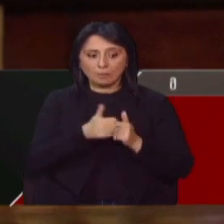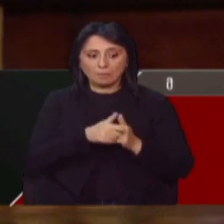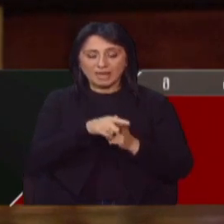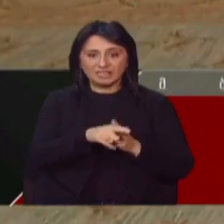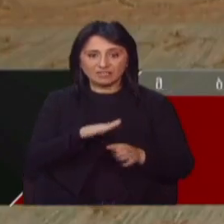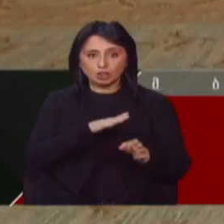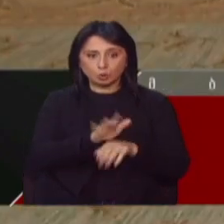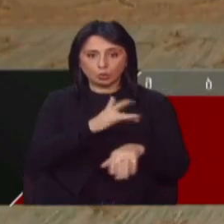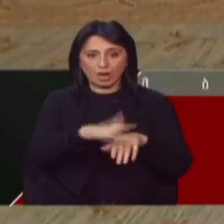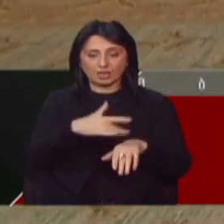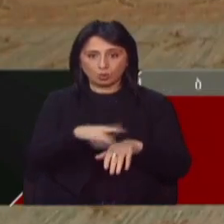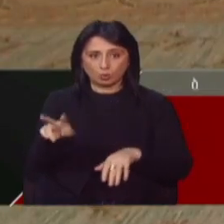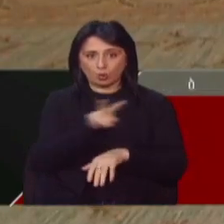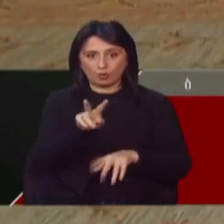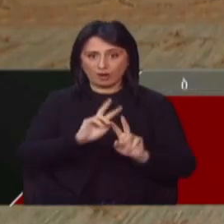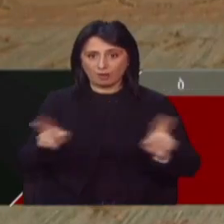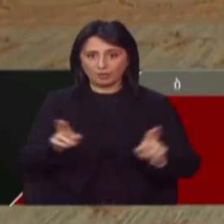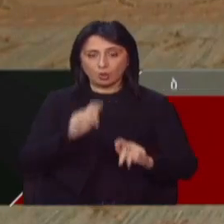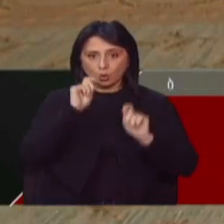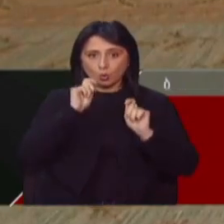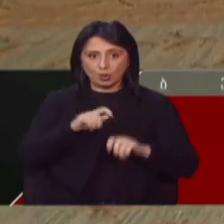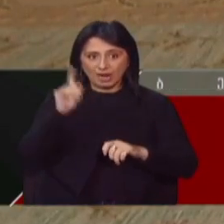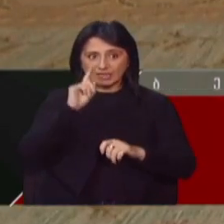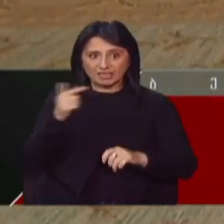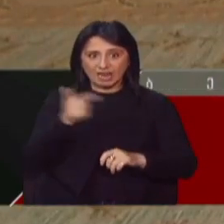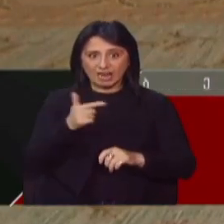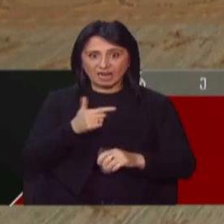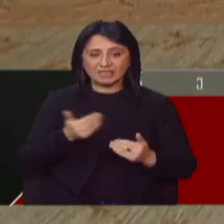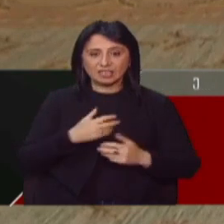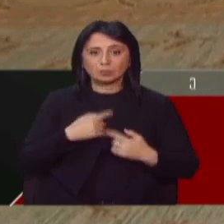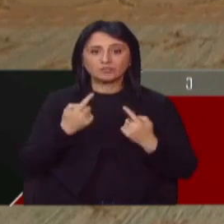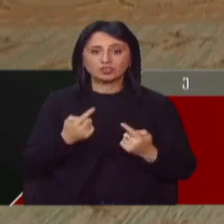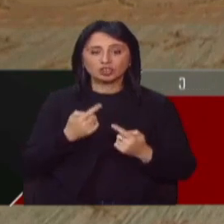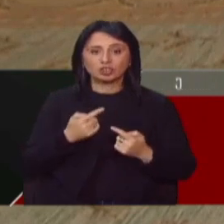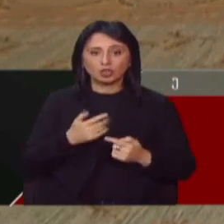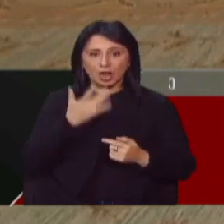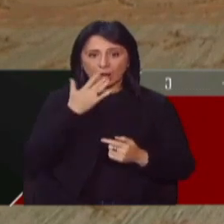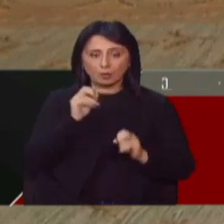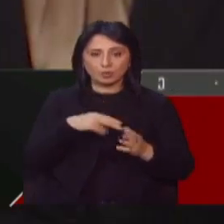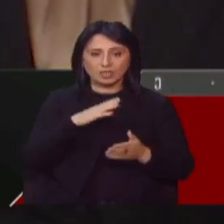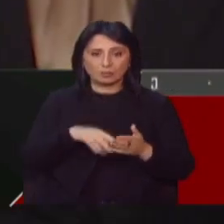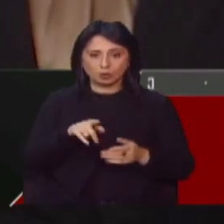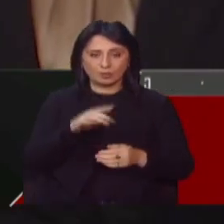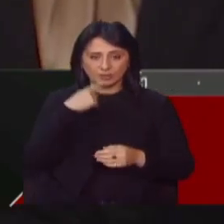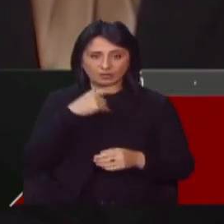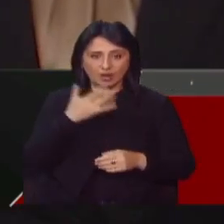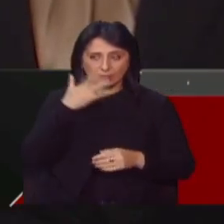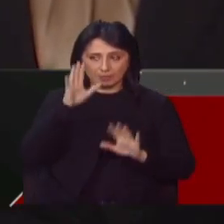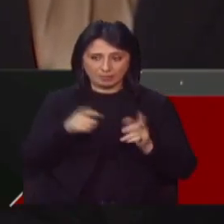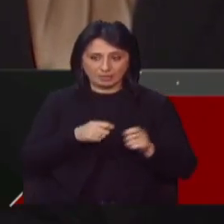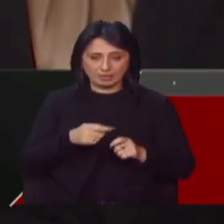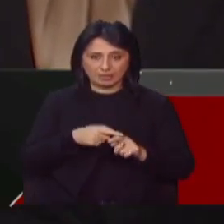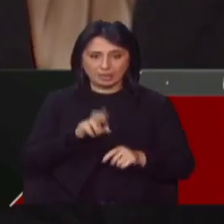დემოკრატიის სრული განადგურება. ისრაელისა და უკრაინის წარმატების გარანტია სასიცოცხლოდ მნიშვნელოვანი ამერიკის ეროვნული უსაფრთხოებისთვის, აღნიშნა ამერიკის